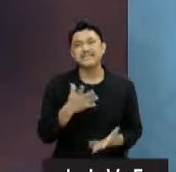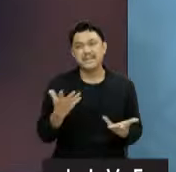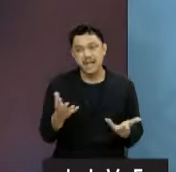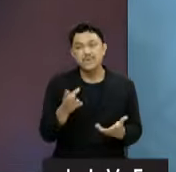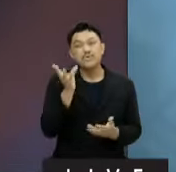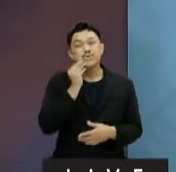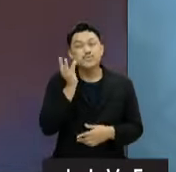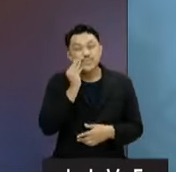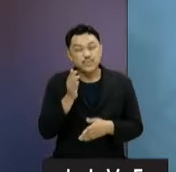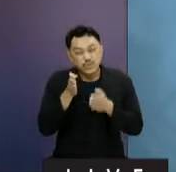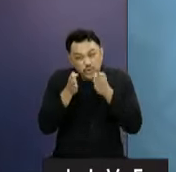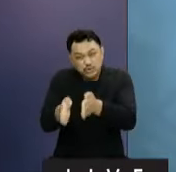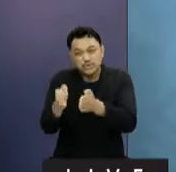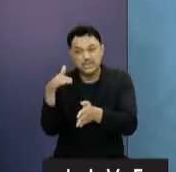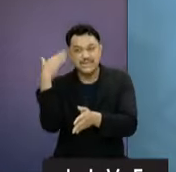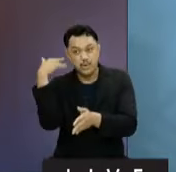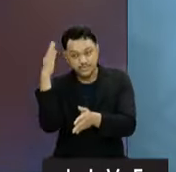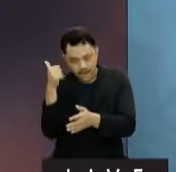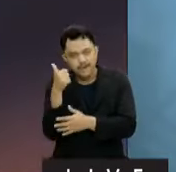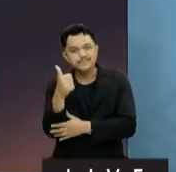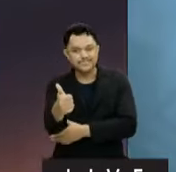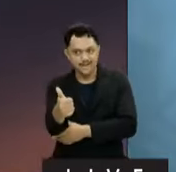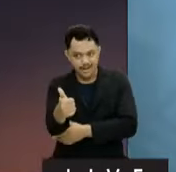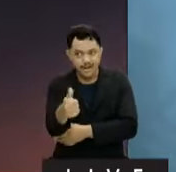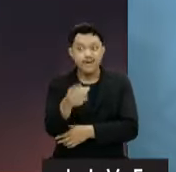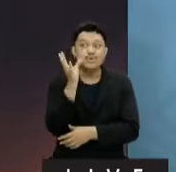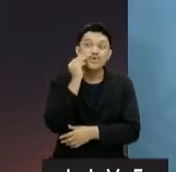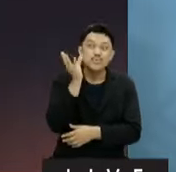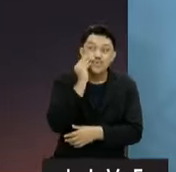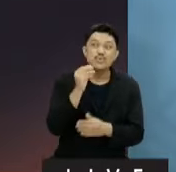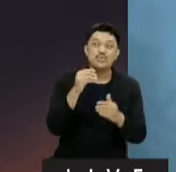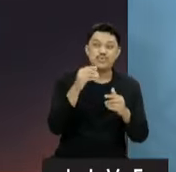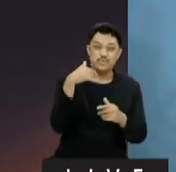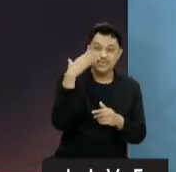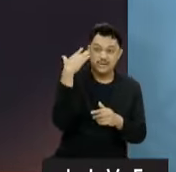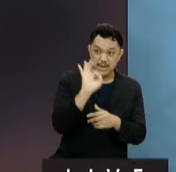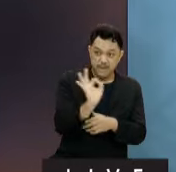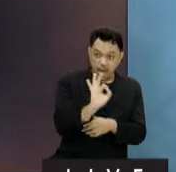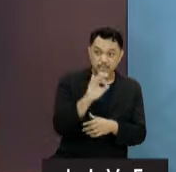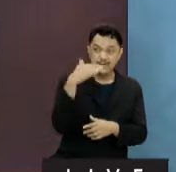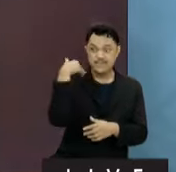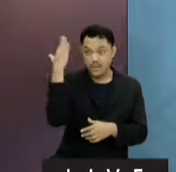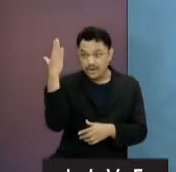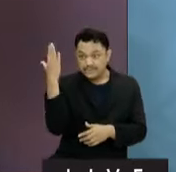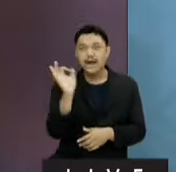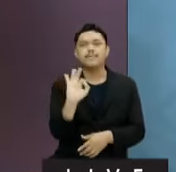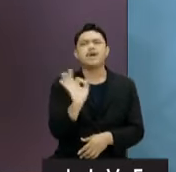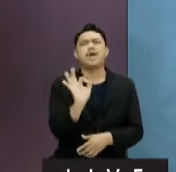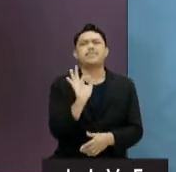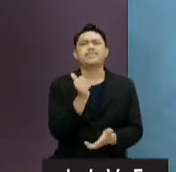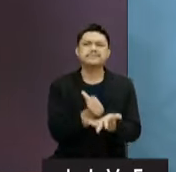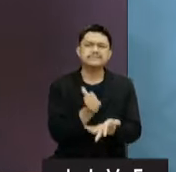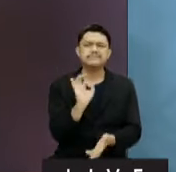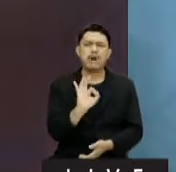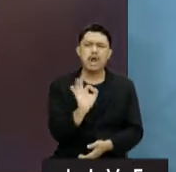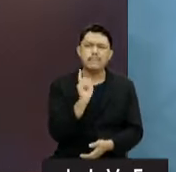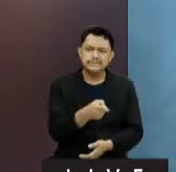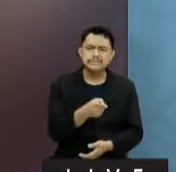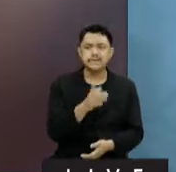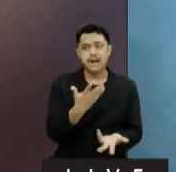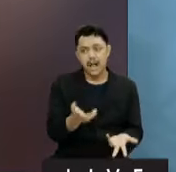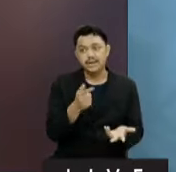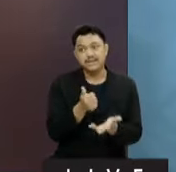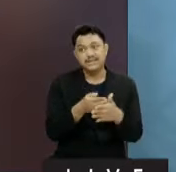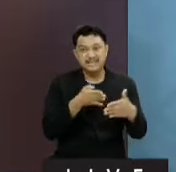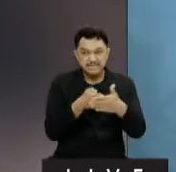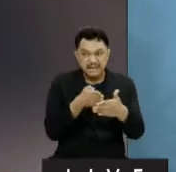sebenarnya apakah usia itu menunjukkan dia dewasa? Belum tentu juga, tetapi paling tidak ada batasan usia tertentu untuk bisa